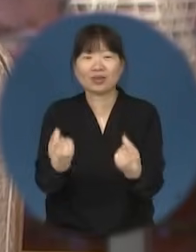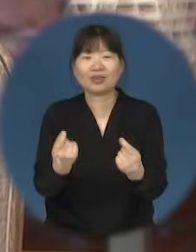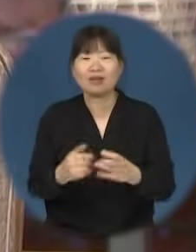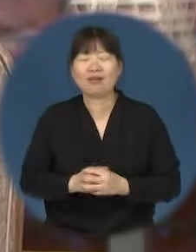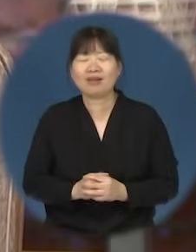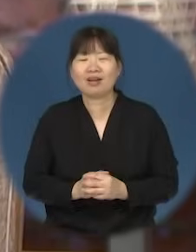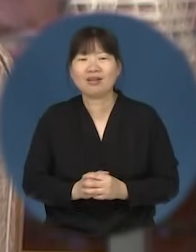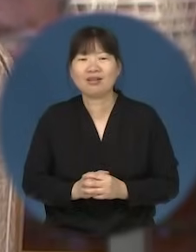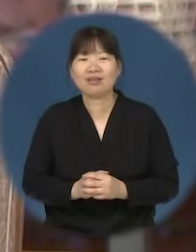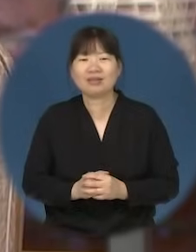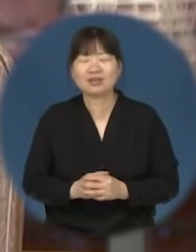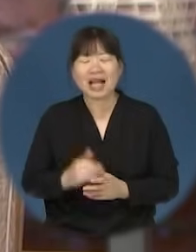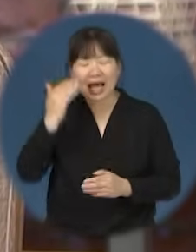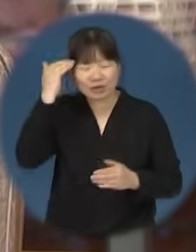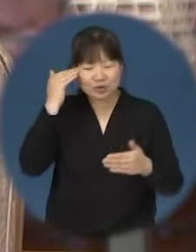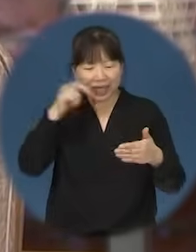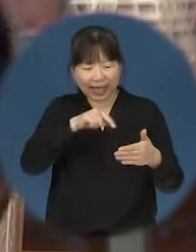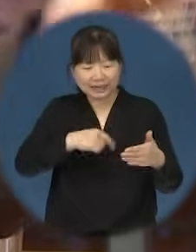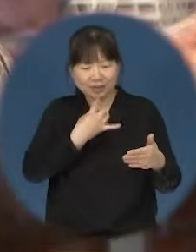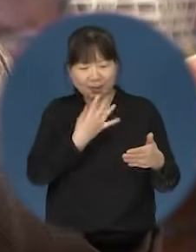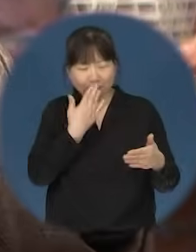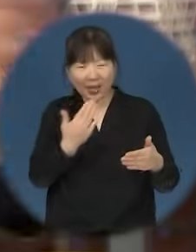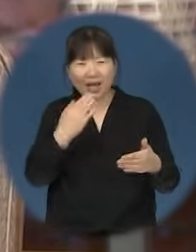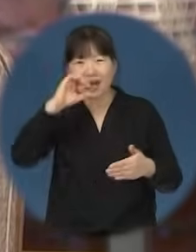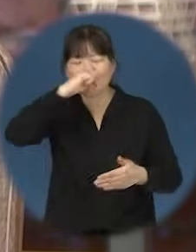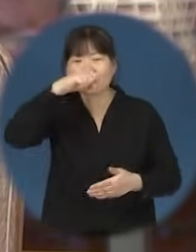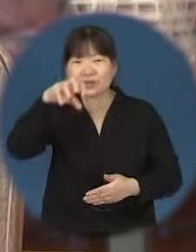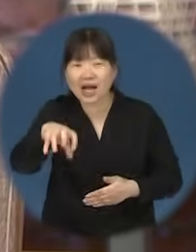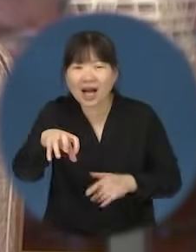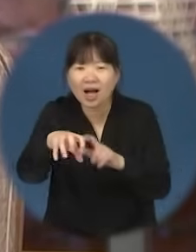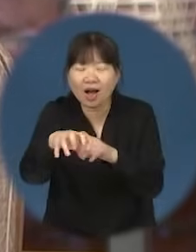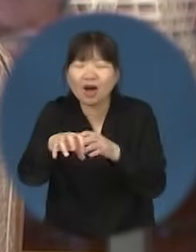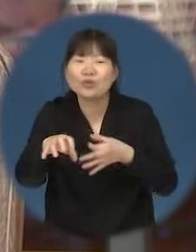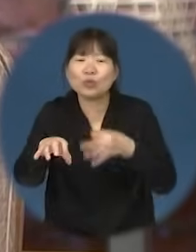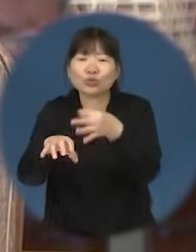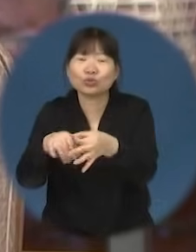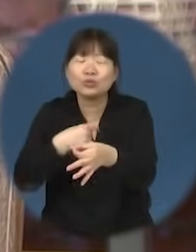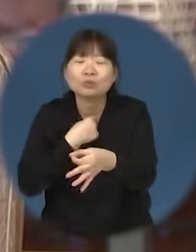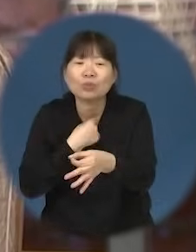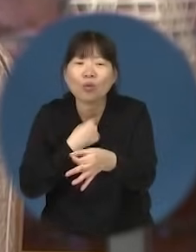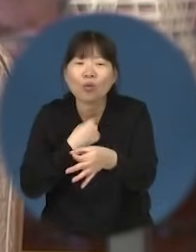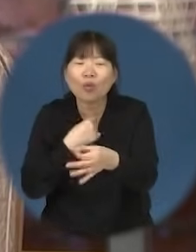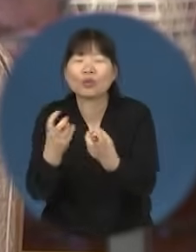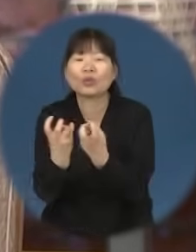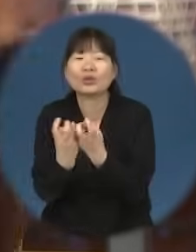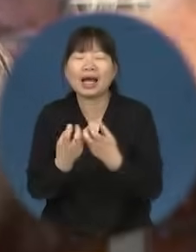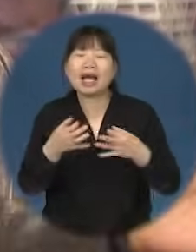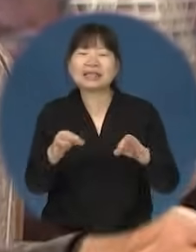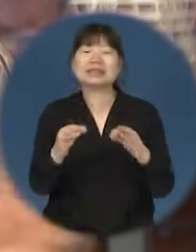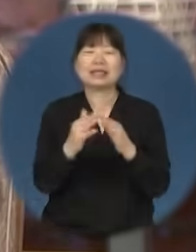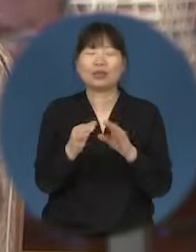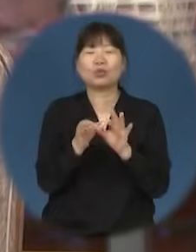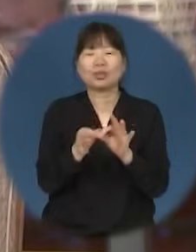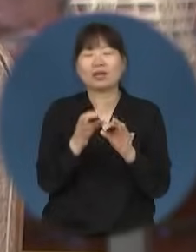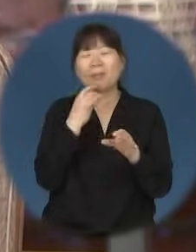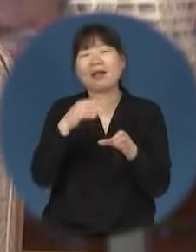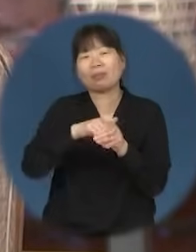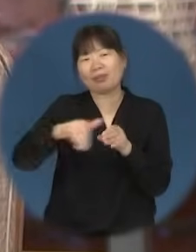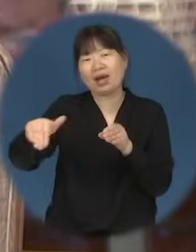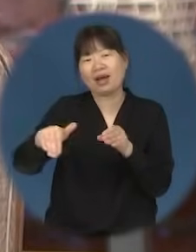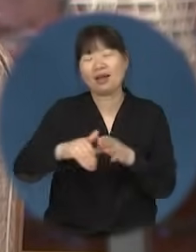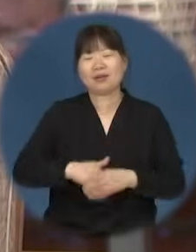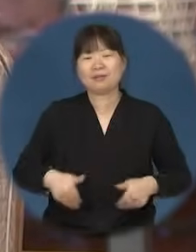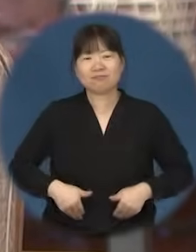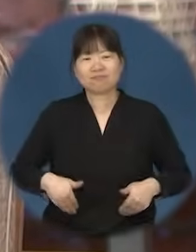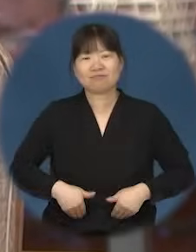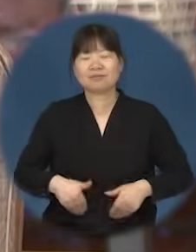그건 우리나라 안에서 그런 거고 아. 아프리카에 있는 친구한테 주려고 그러면 은행을 통해서 가야 되잖아요. 외환 거래를 해야